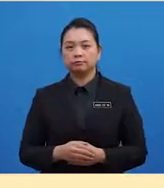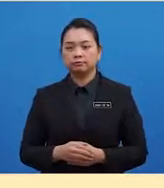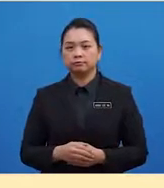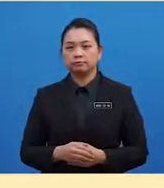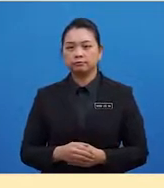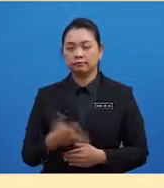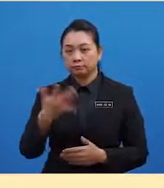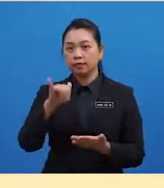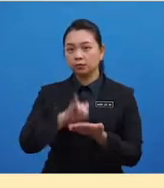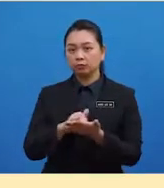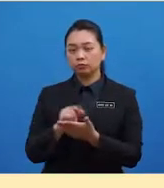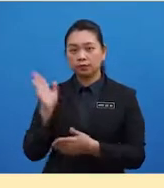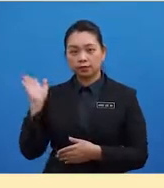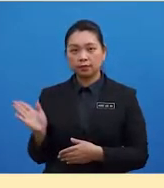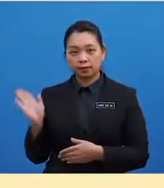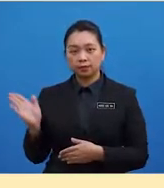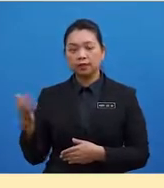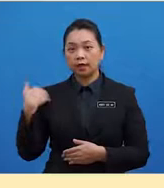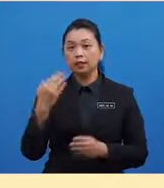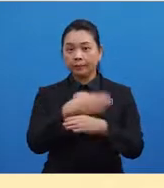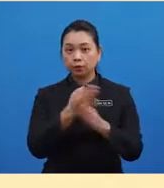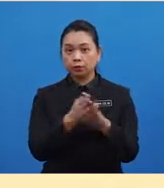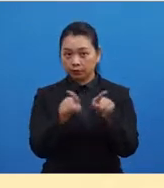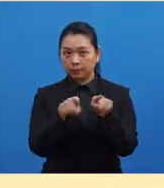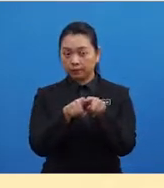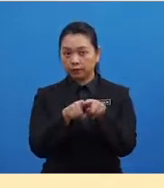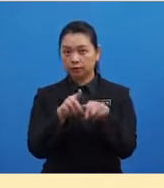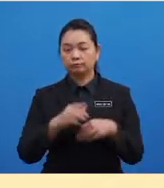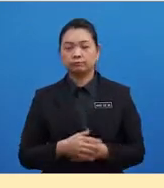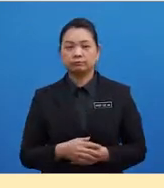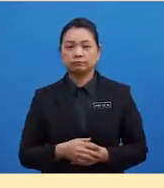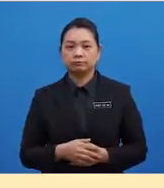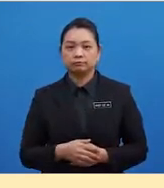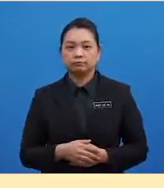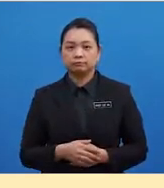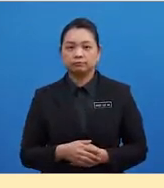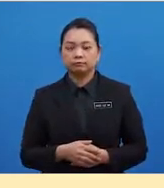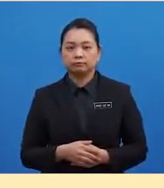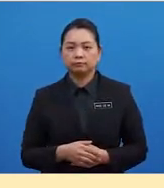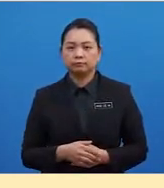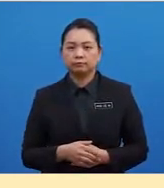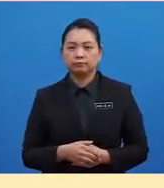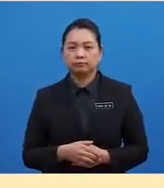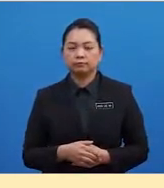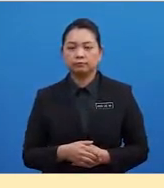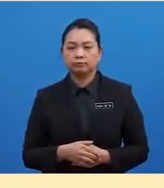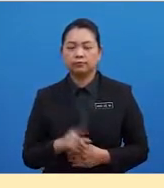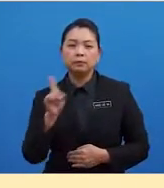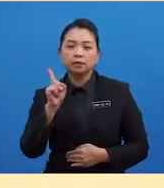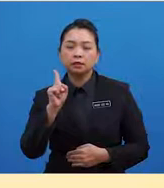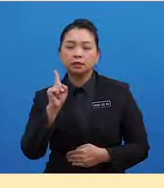papan tanda jalan raya yang mempunyai bentuk poligon pentagon. Di mana ya papan tanda ini sering